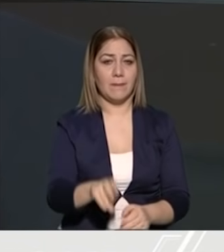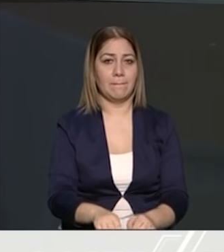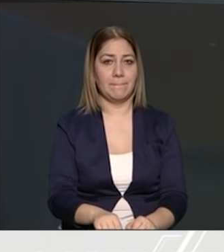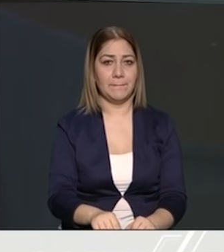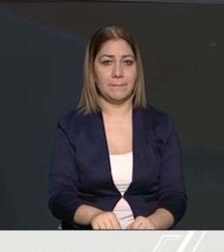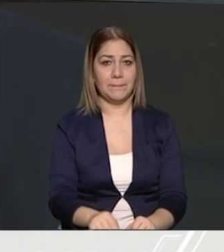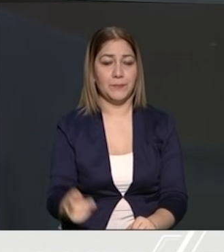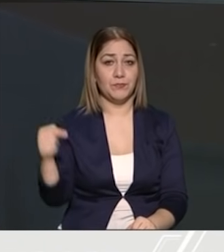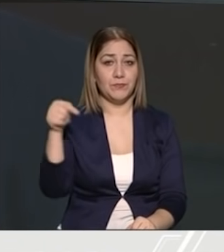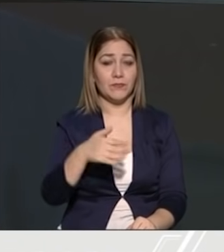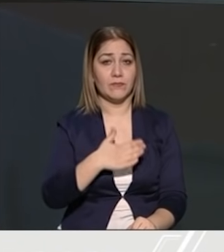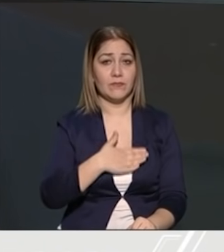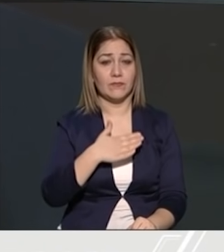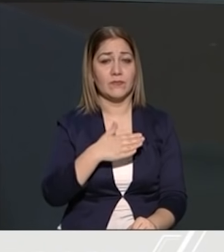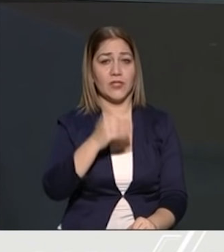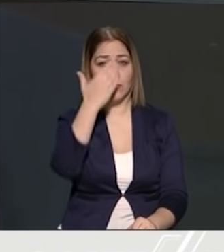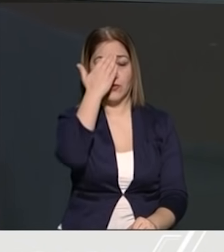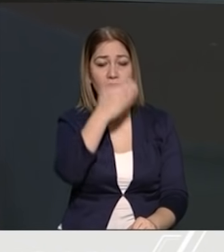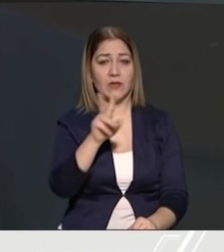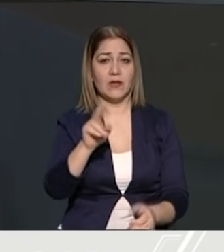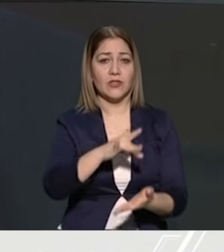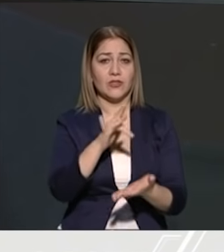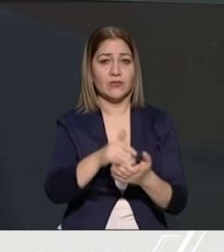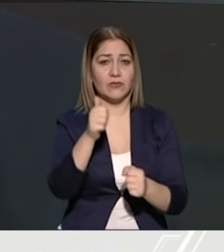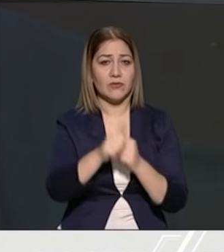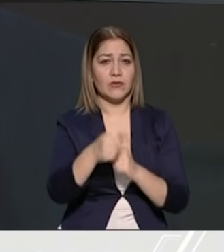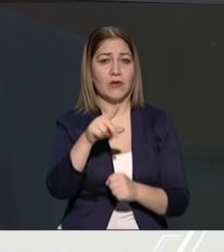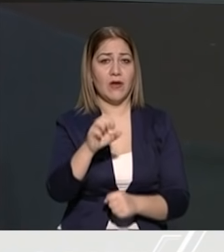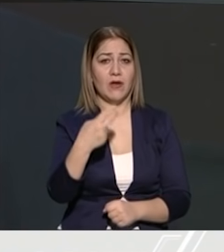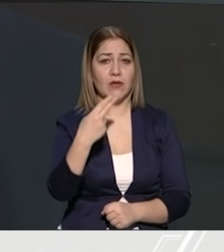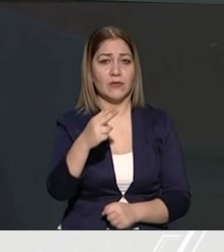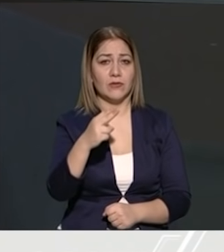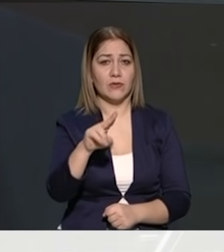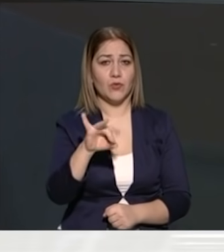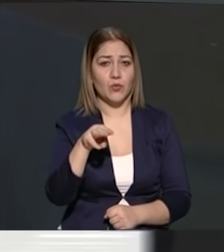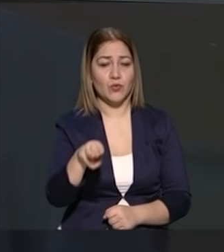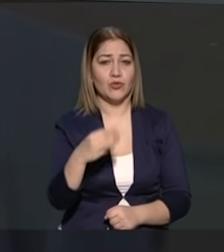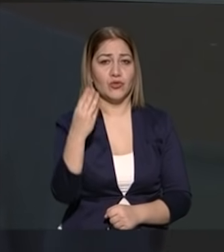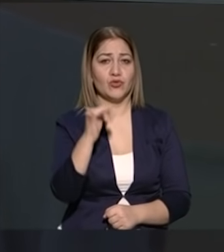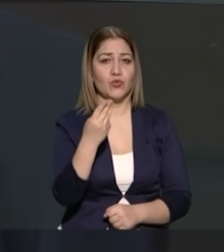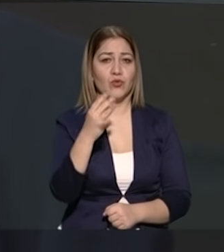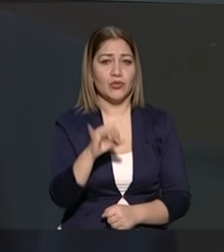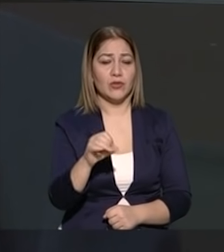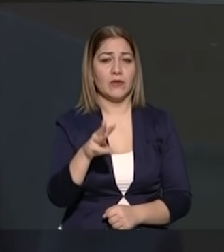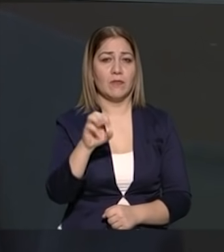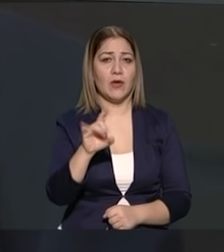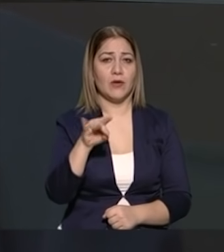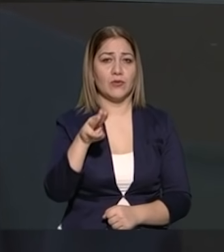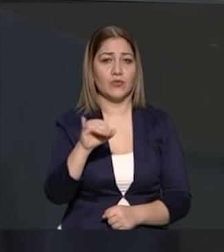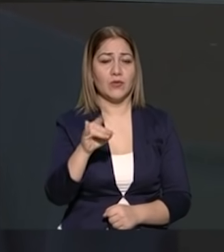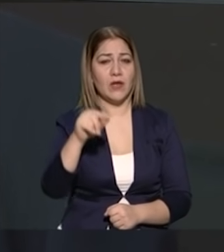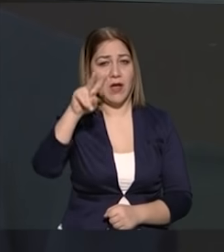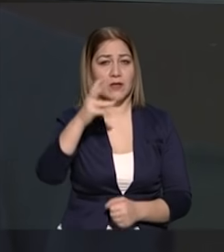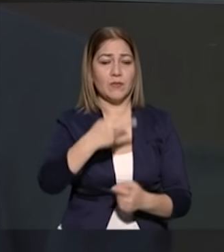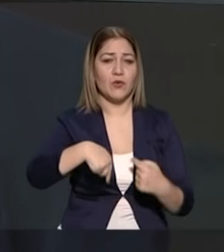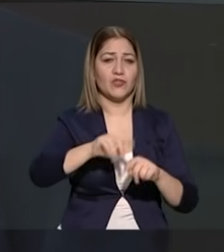եկած մեր հայրենակիցները, որոնք ուղեկել են Ստեփանակերտից, Շուշիից, Հադրութից, Մարտունուց, բոլոր Արցախի